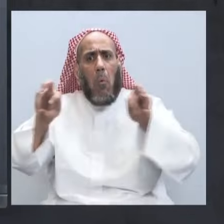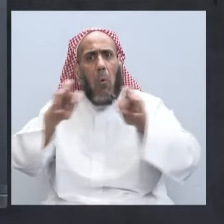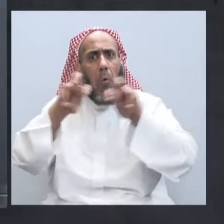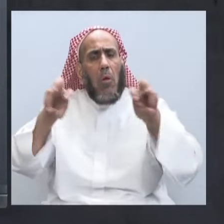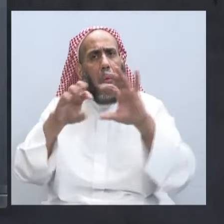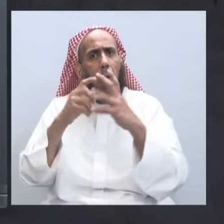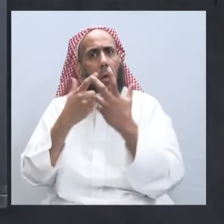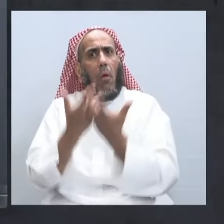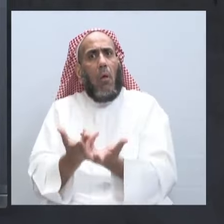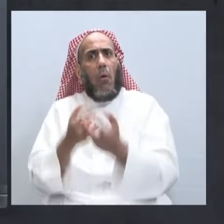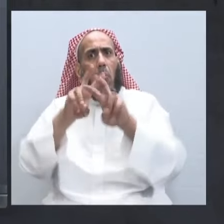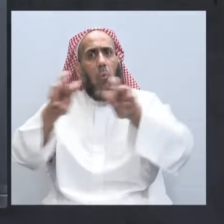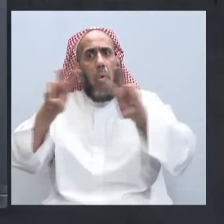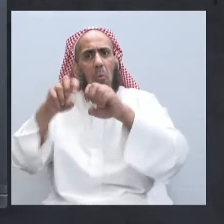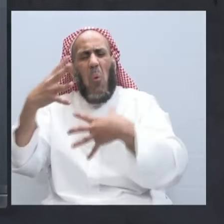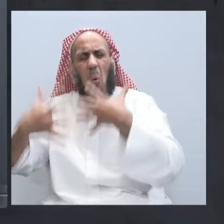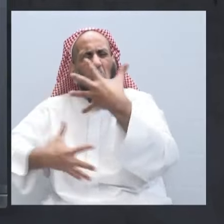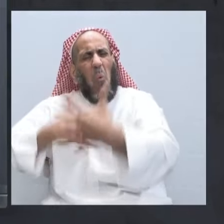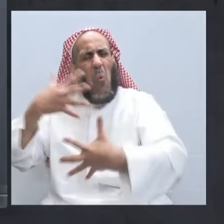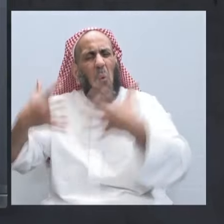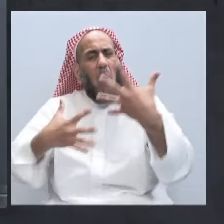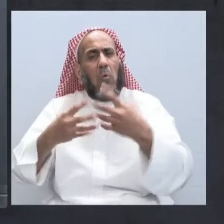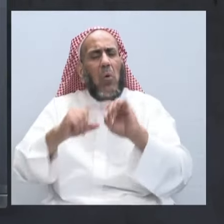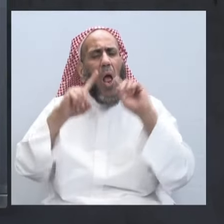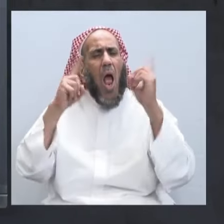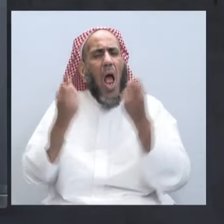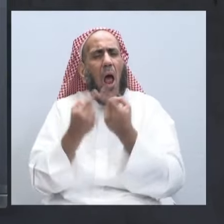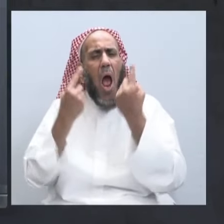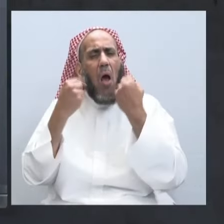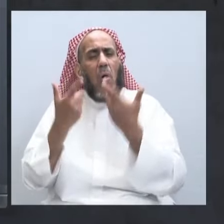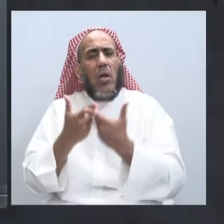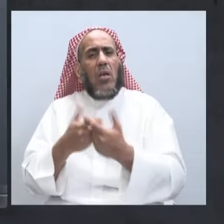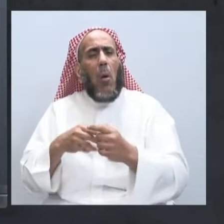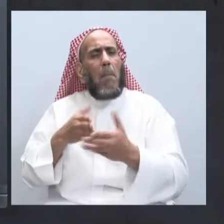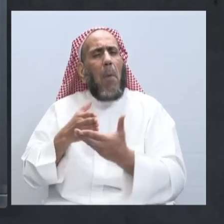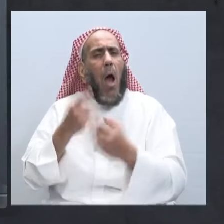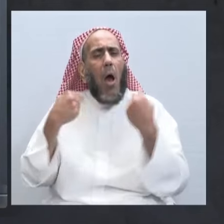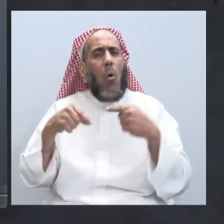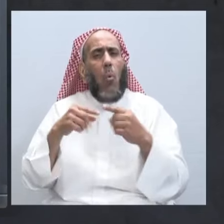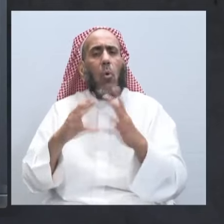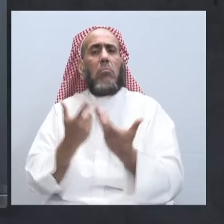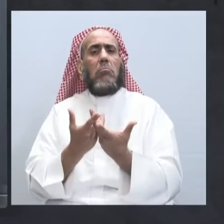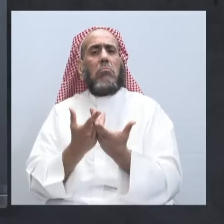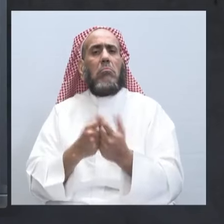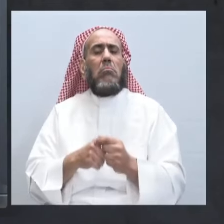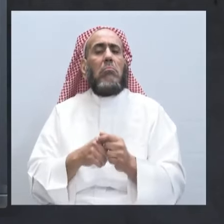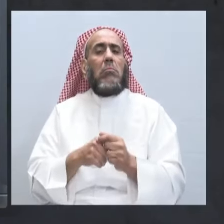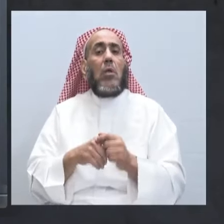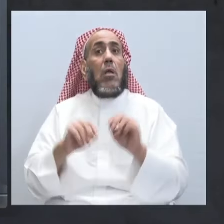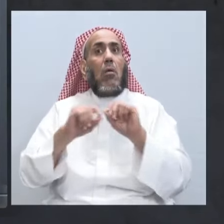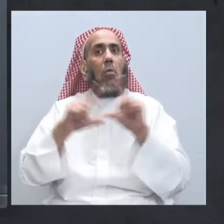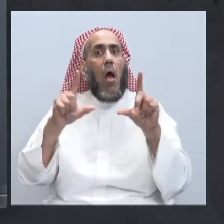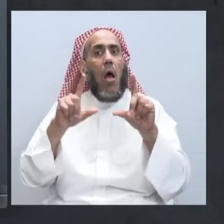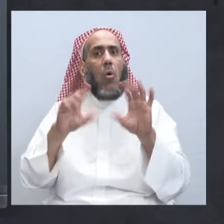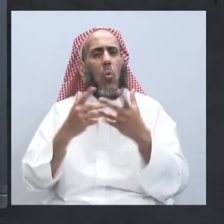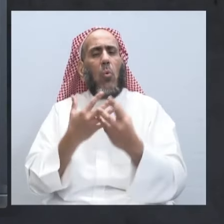الخلل يبدا يفتش عن المشاكل وفي سائر حياتنا احنا اذا مررنا الامر وهو في ظاهره